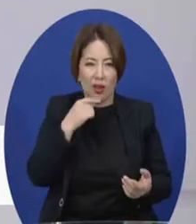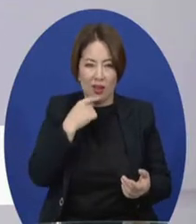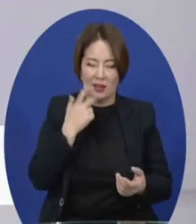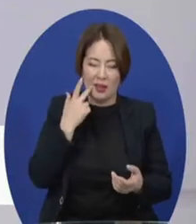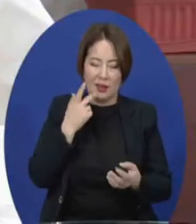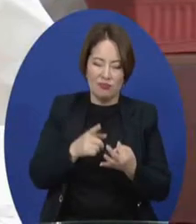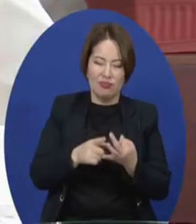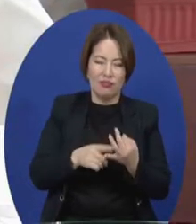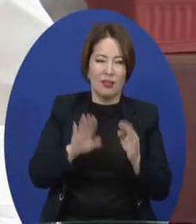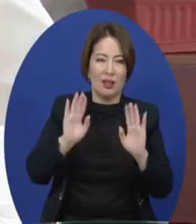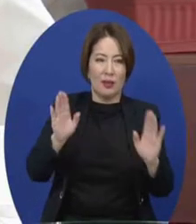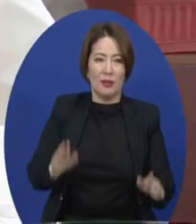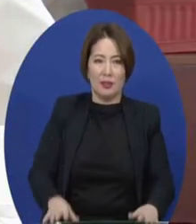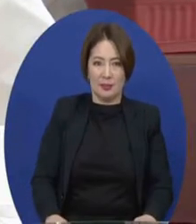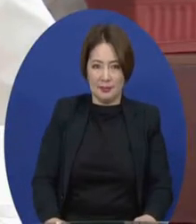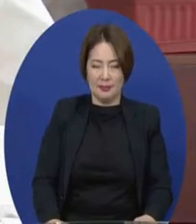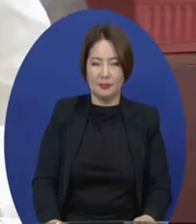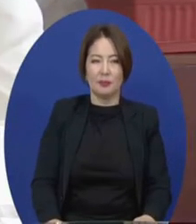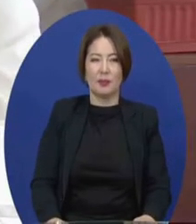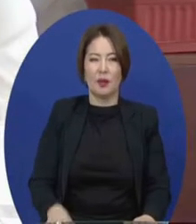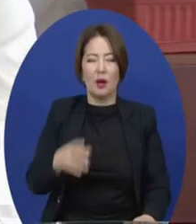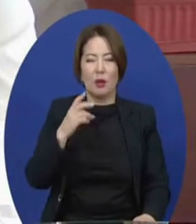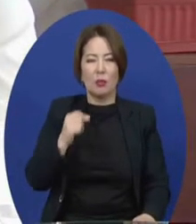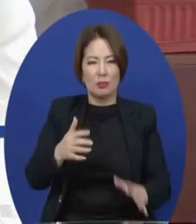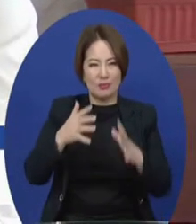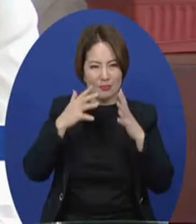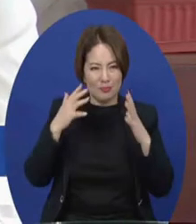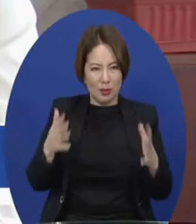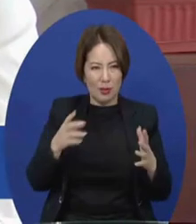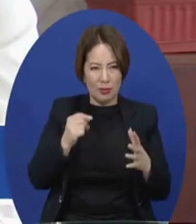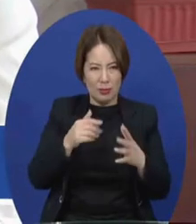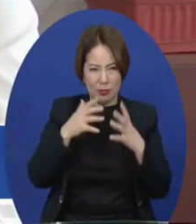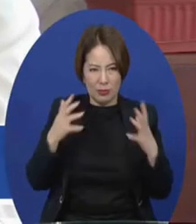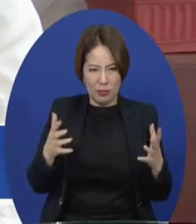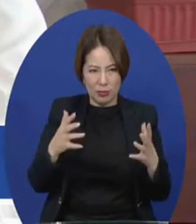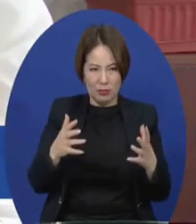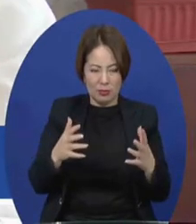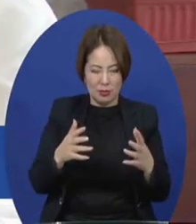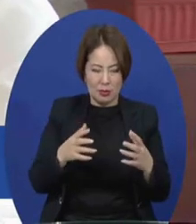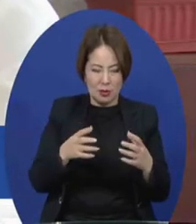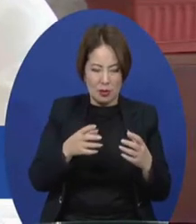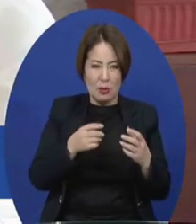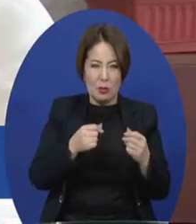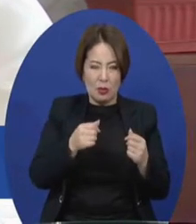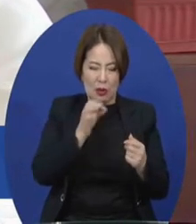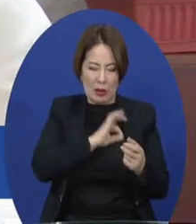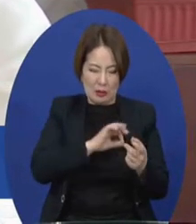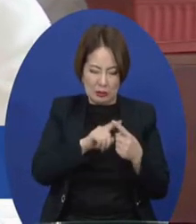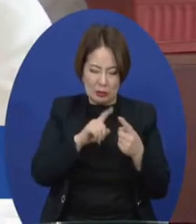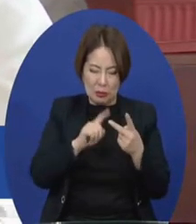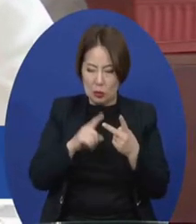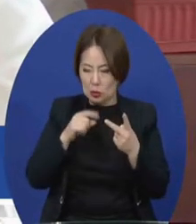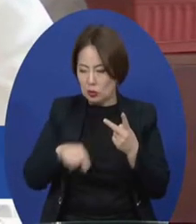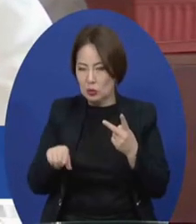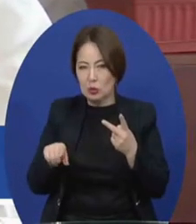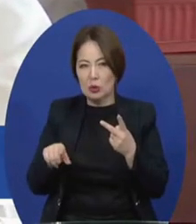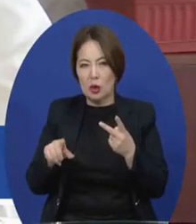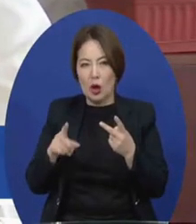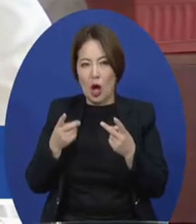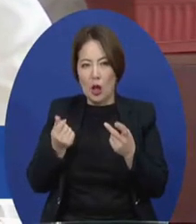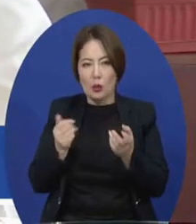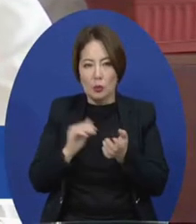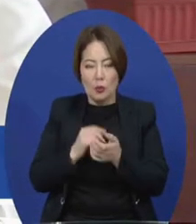гэлээ. Хэмжээний мөнгө эсвэл олон удаагийн үйлдэлтэй мөнгө оцсон хүмүүсийг нөөтийн албан агчтай